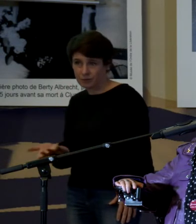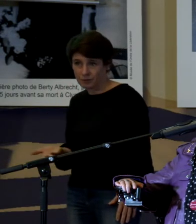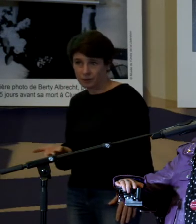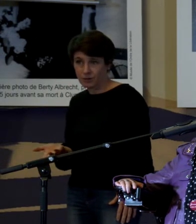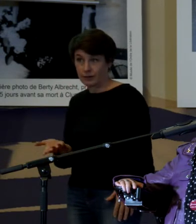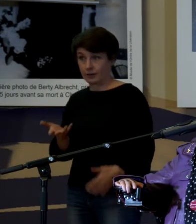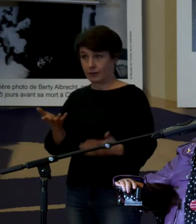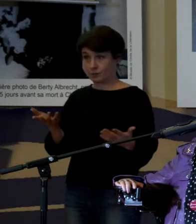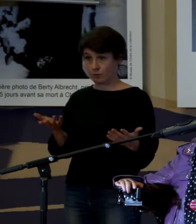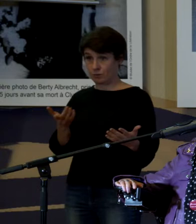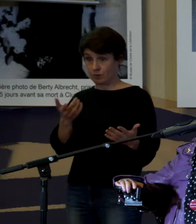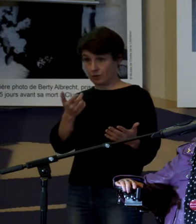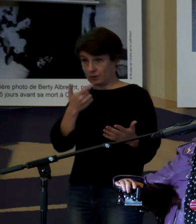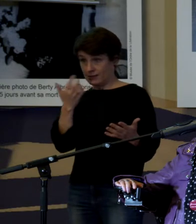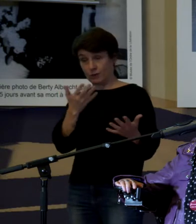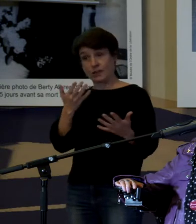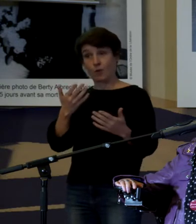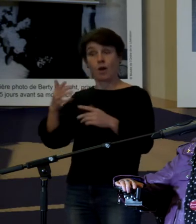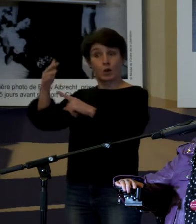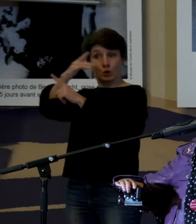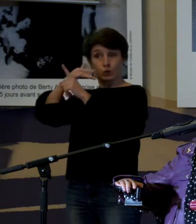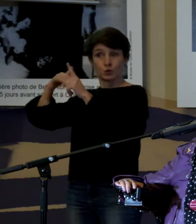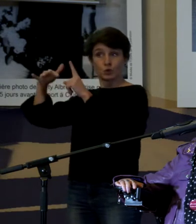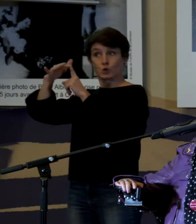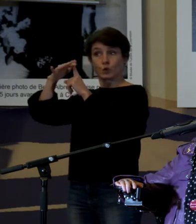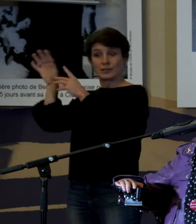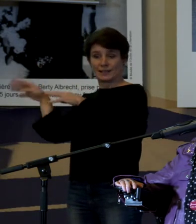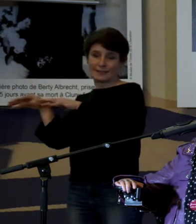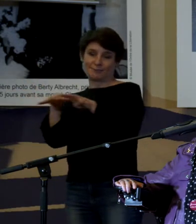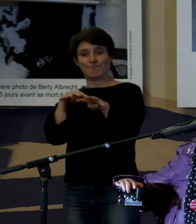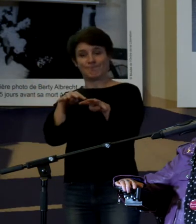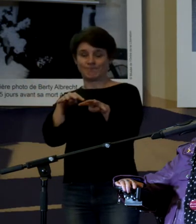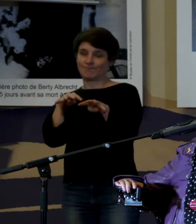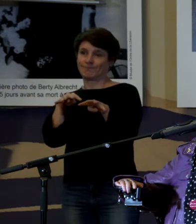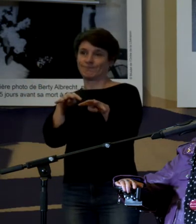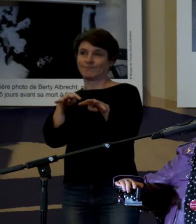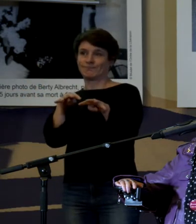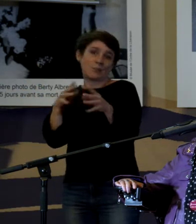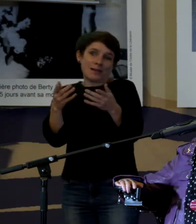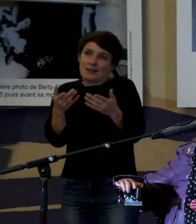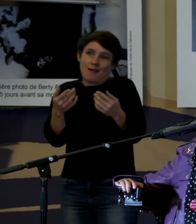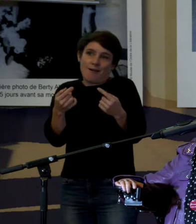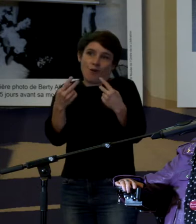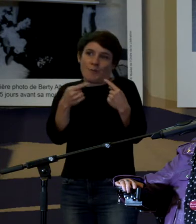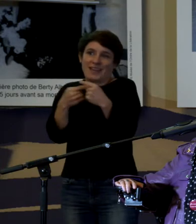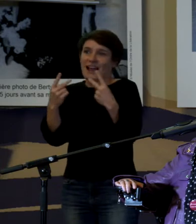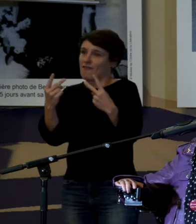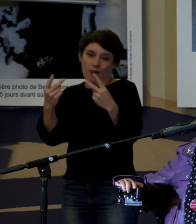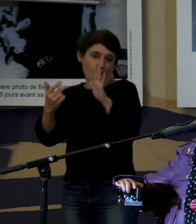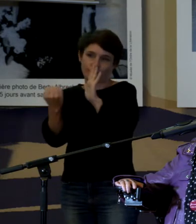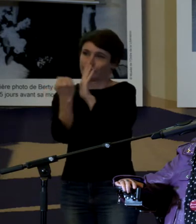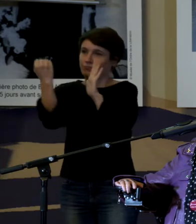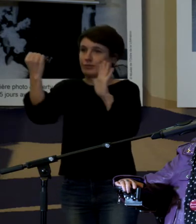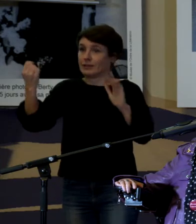il fait passer les verdicts sociaux pour des verdicts biologiques. C'est-à-dire qu'au cœur de ce validisme, il y a l'idée de la